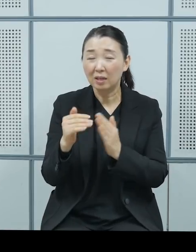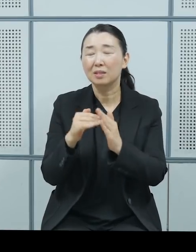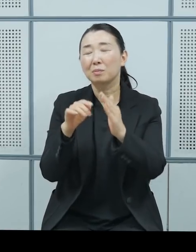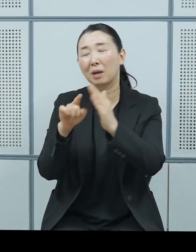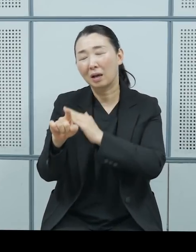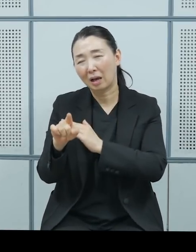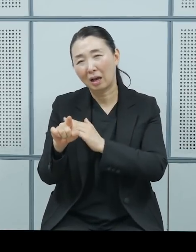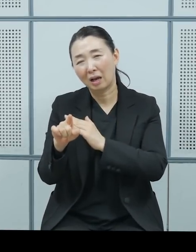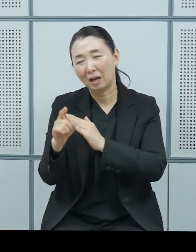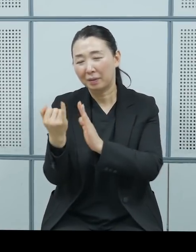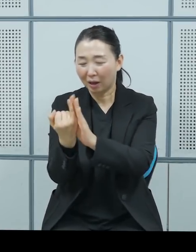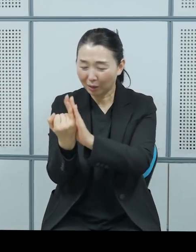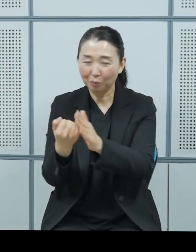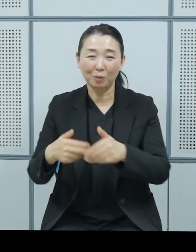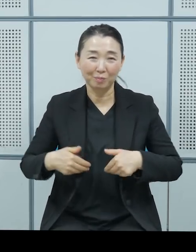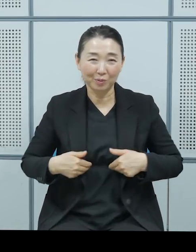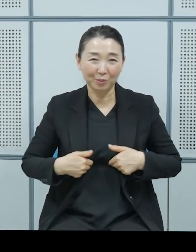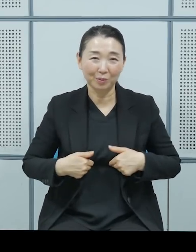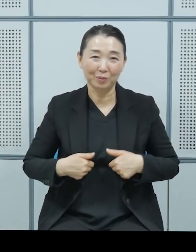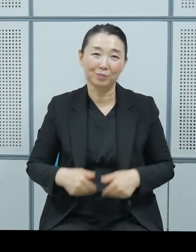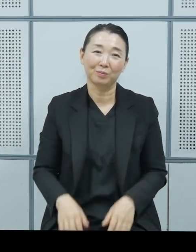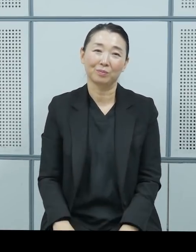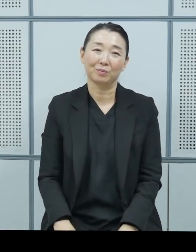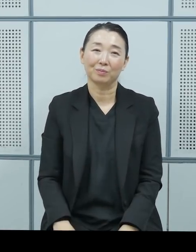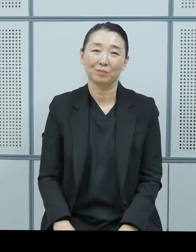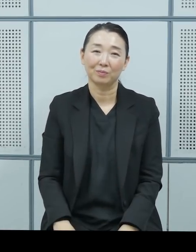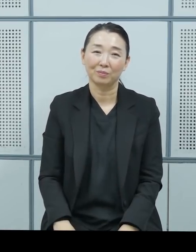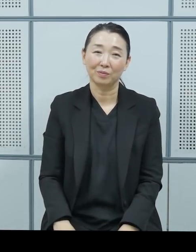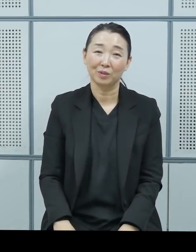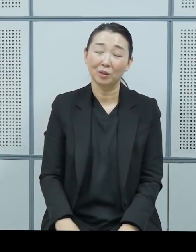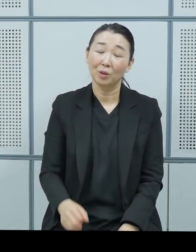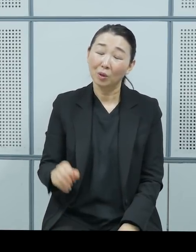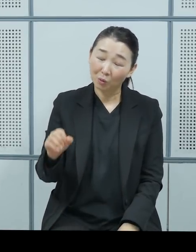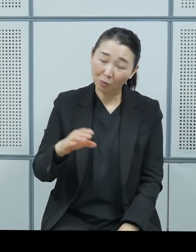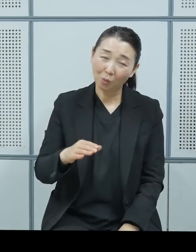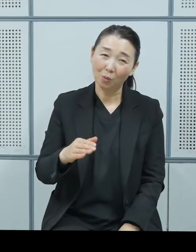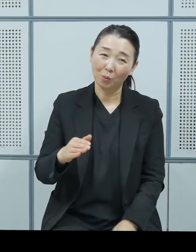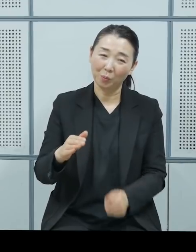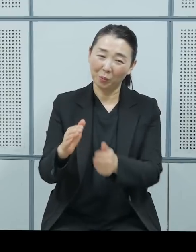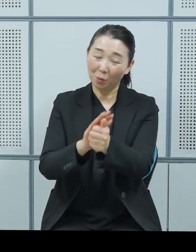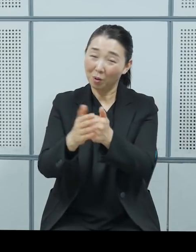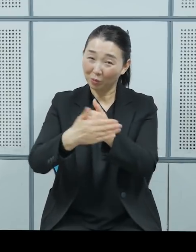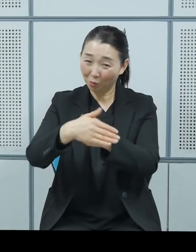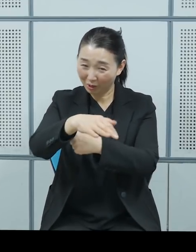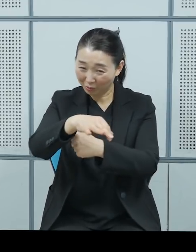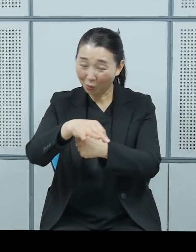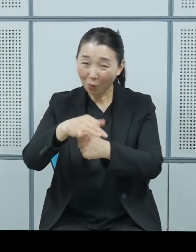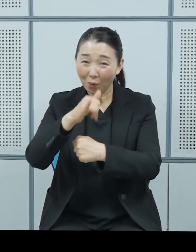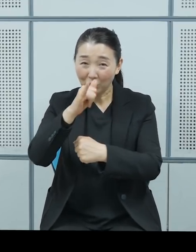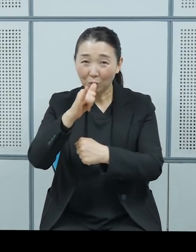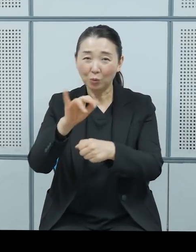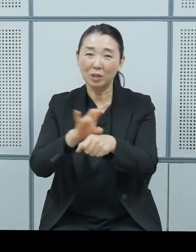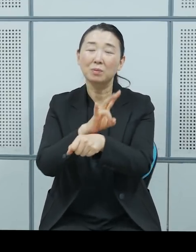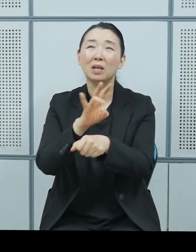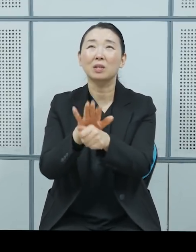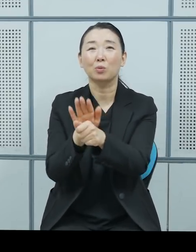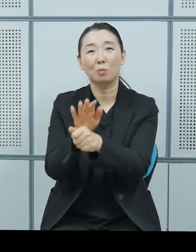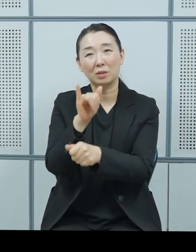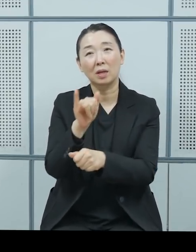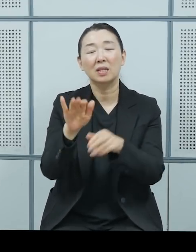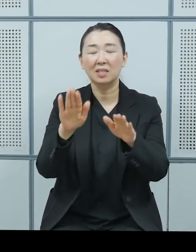때가 있으니까 어느 일정한 기간은 제가 이제 하고 어떨 때는 간병인도 24시간 쓰기도 하고 지금은